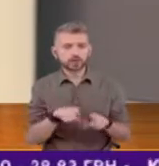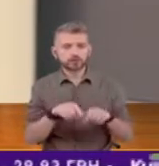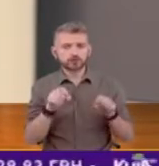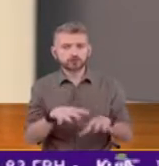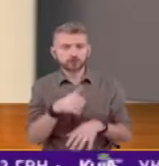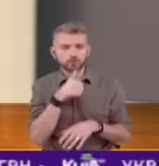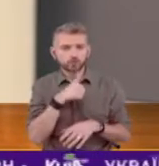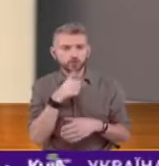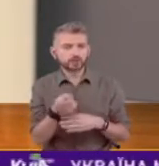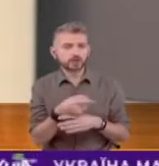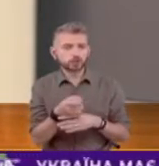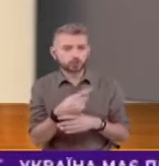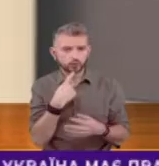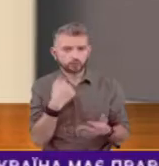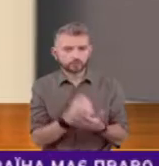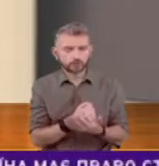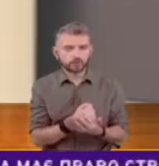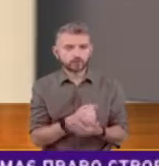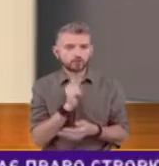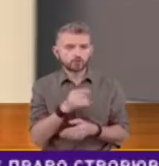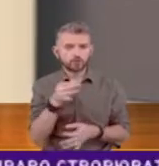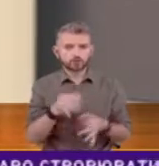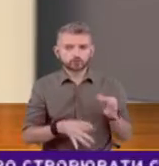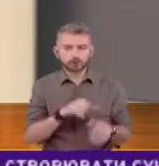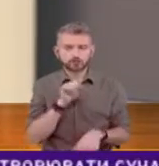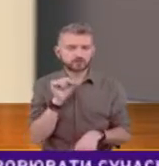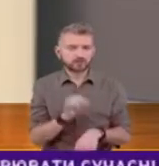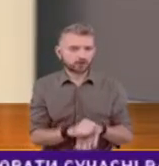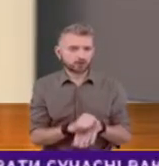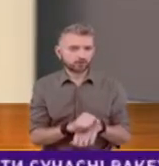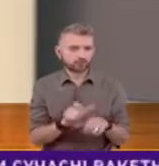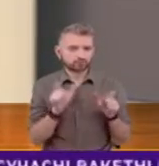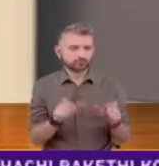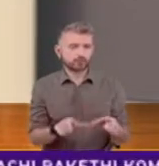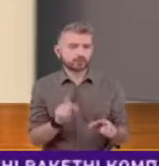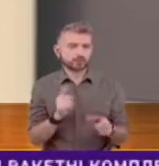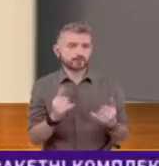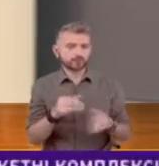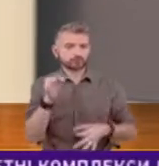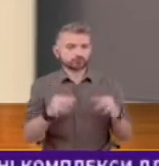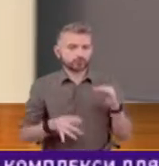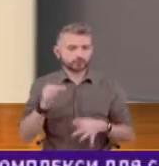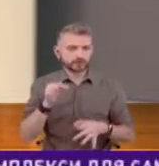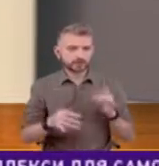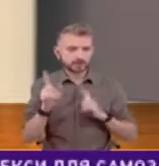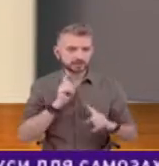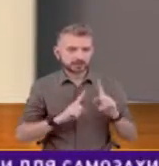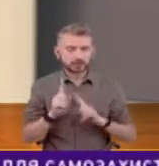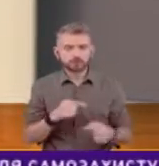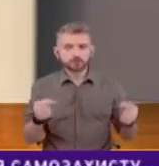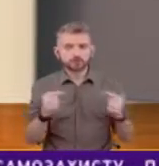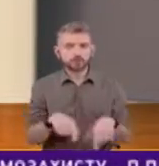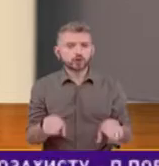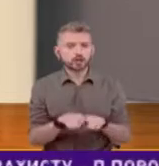там пробували в Тернополі наче ухвалювати, і воно в судах застрягло, і там зараз відбуваються судові засідання. Відповідно,